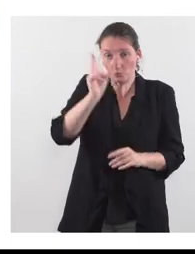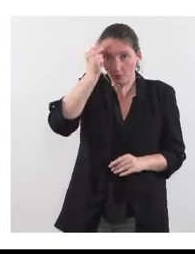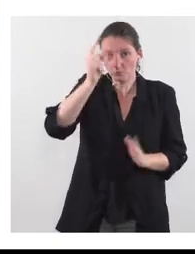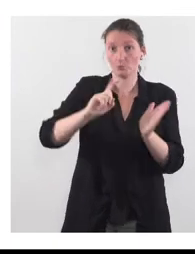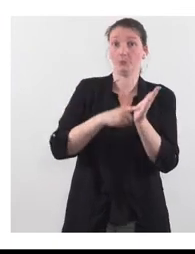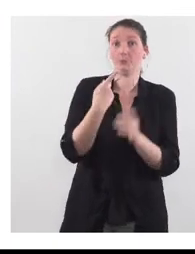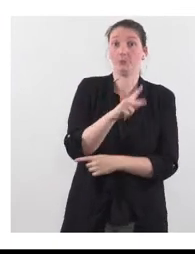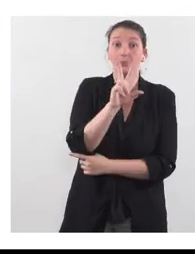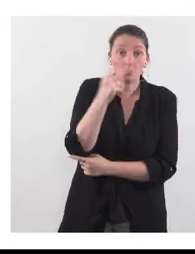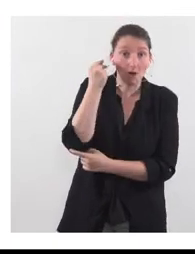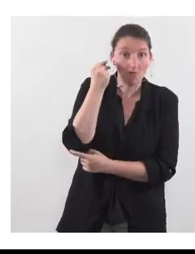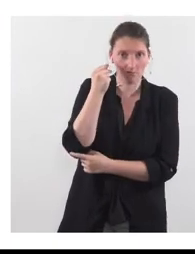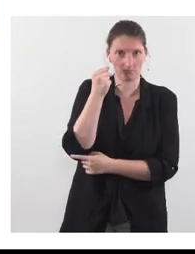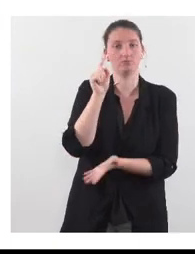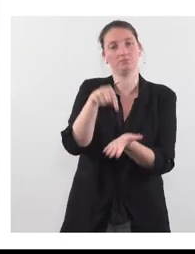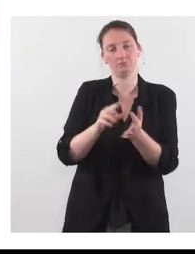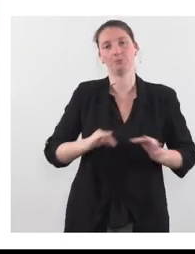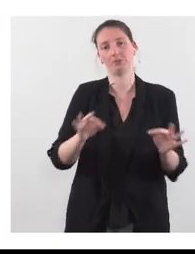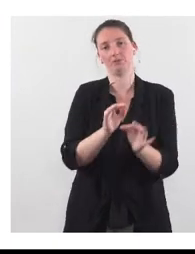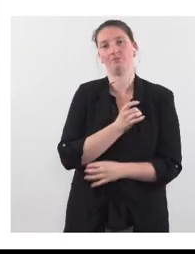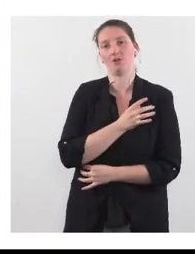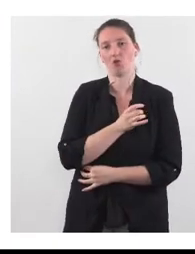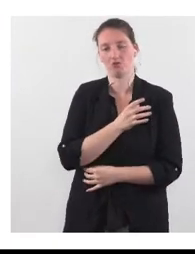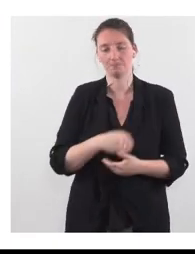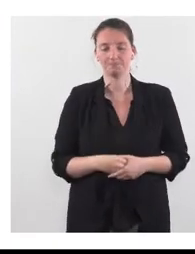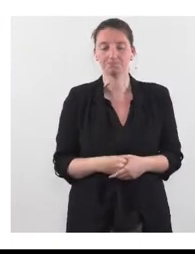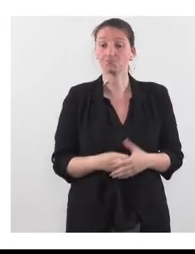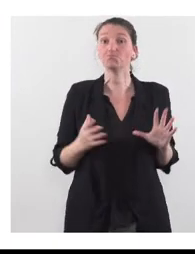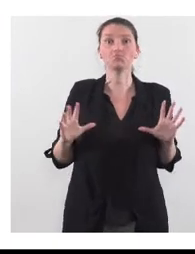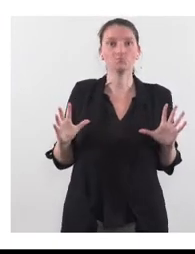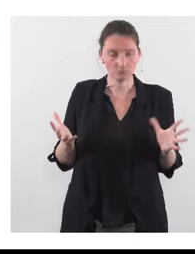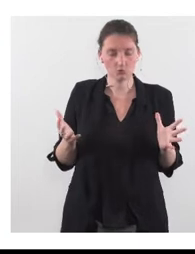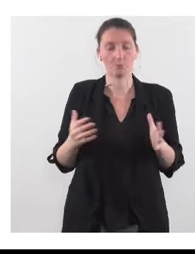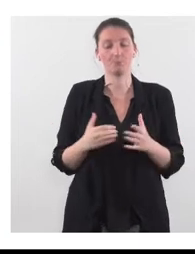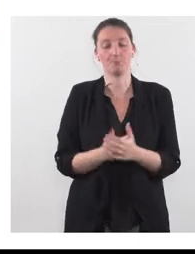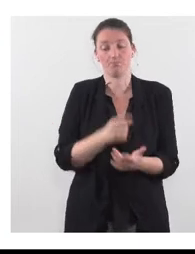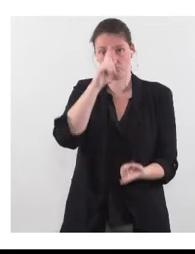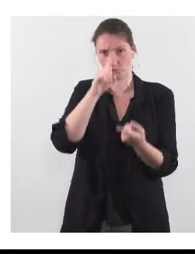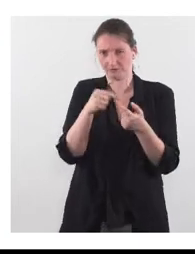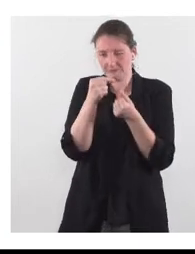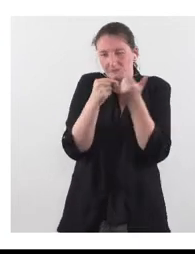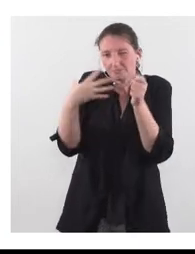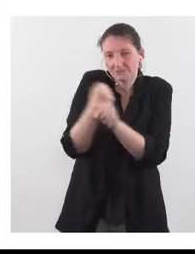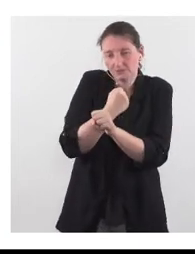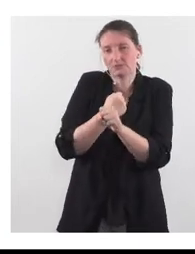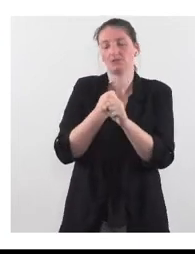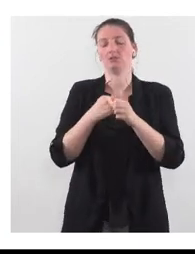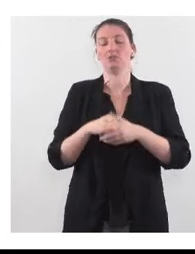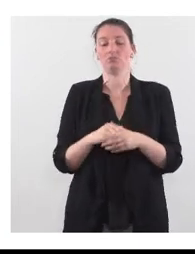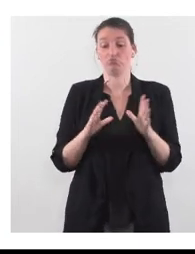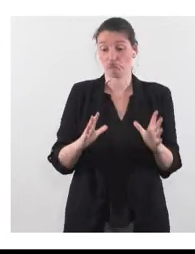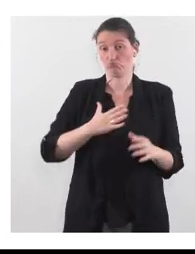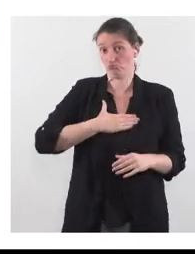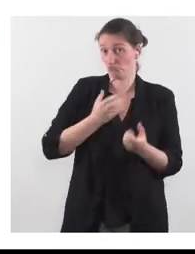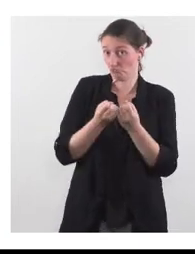de l'humanité en Irlande. Pour ce faire, pour atteindre ces objectifs, nous